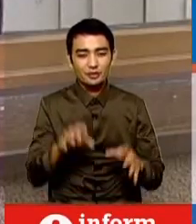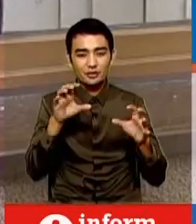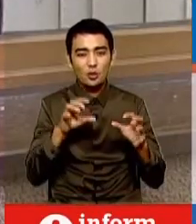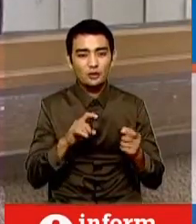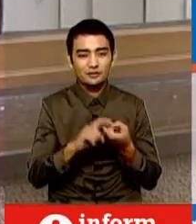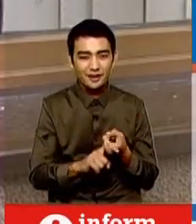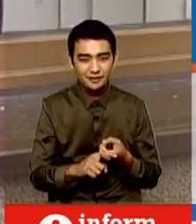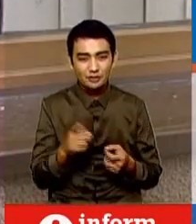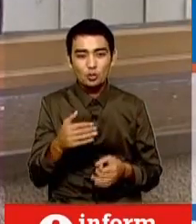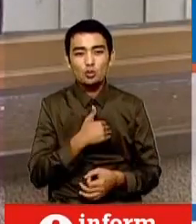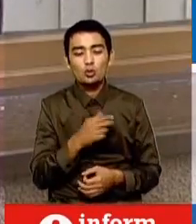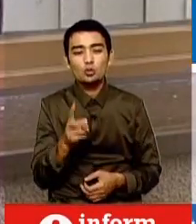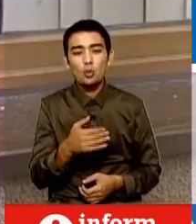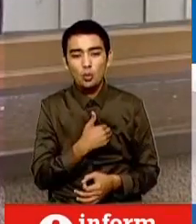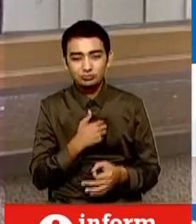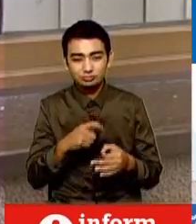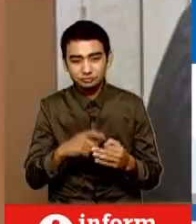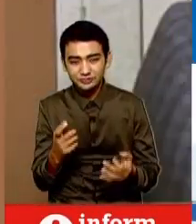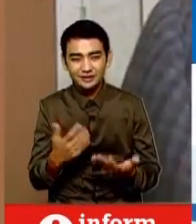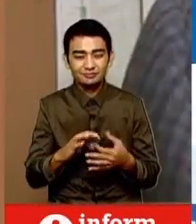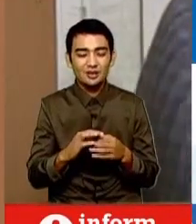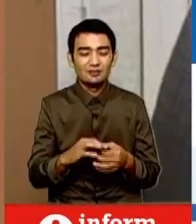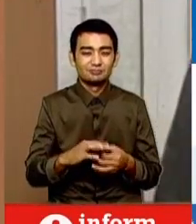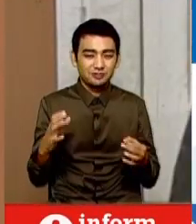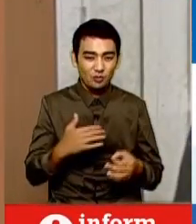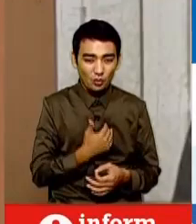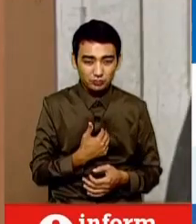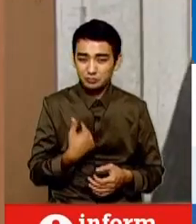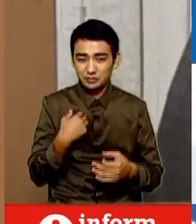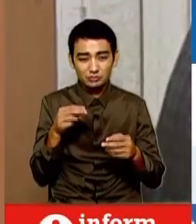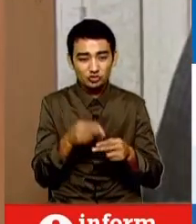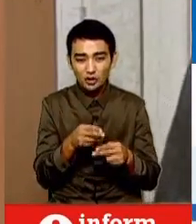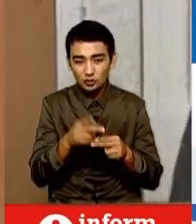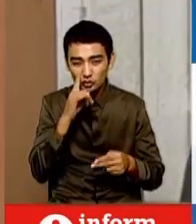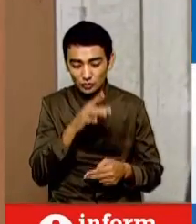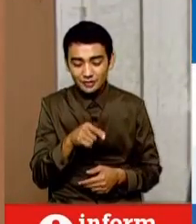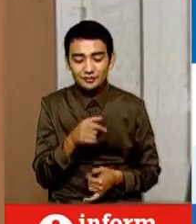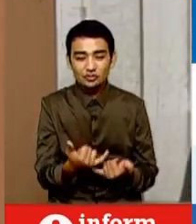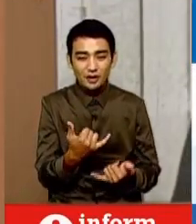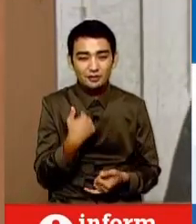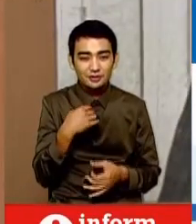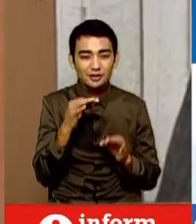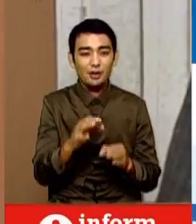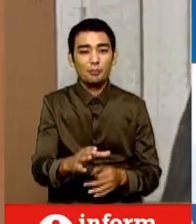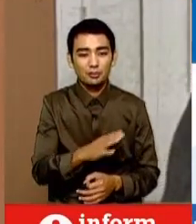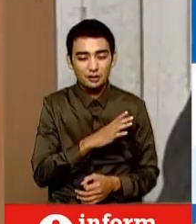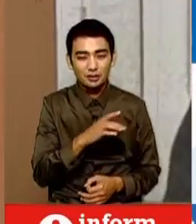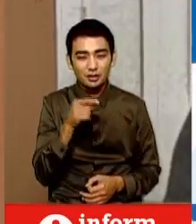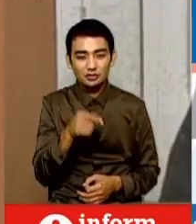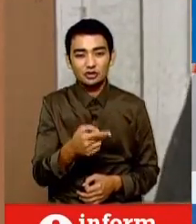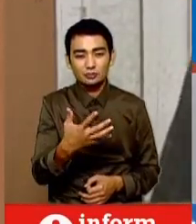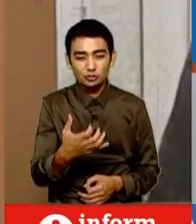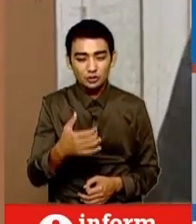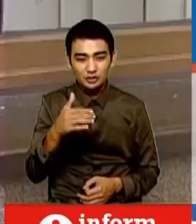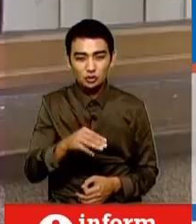бөлінім шығамыз дегендерге шыққандай кедірлік болмайды. Пайды төлеп отырмыз. Жаңа ғана осы жерде айтылды. 1,5 мың тонна